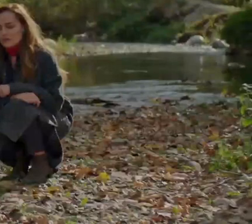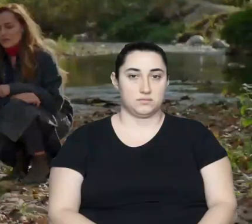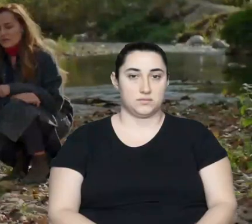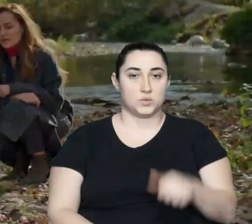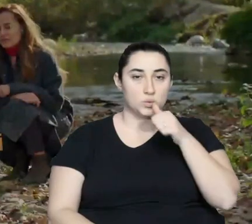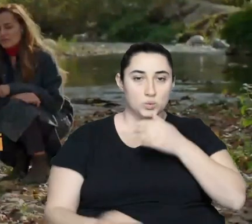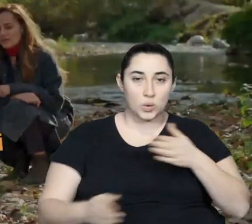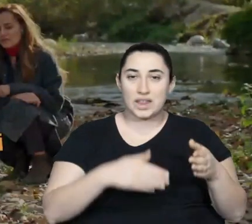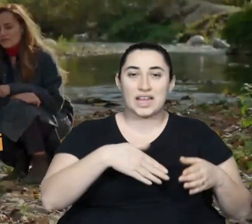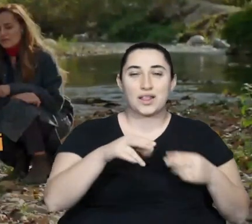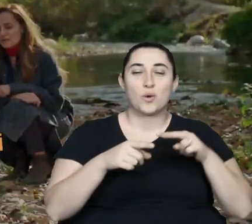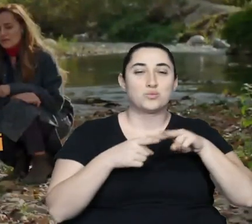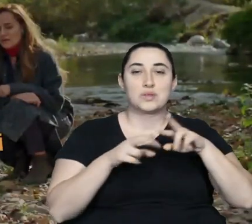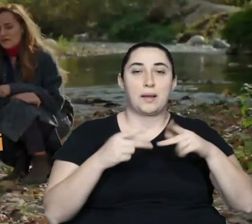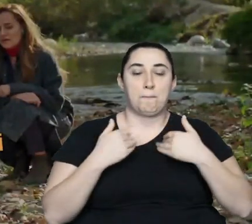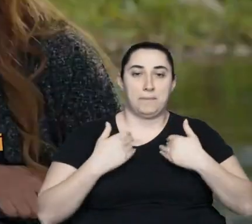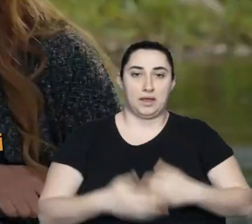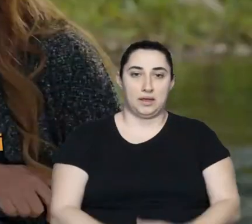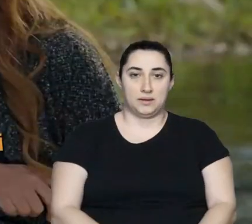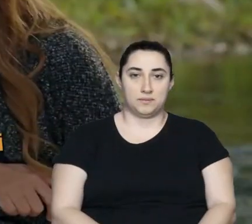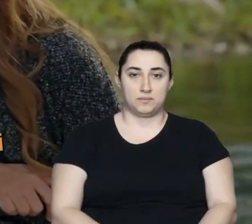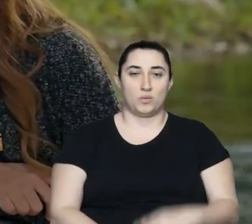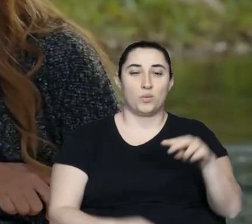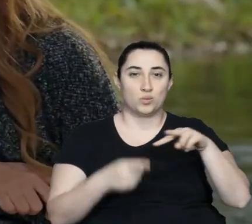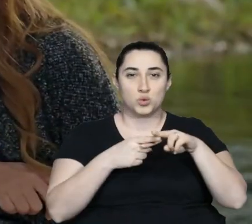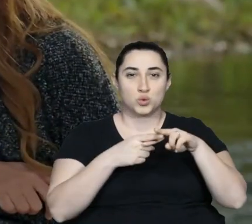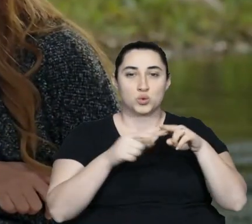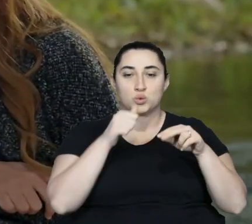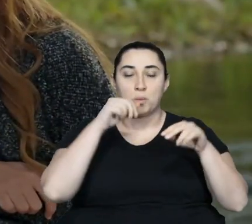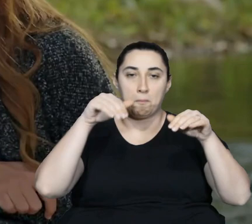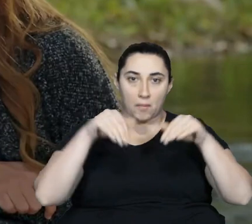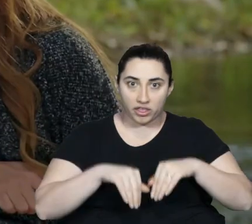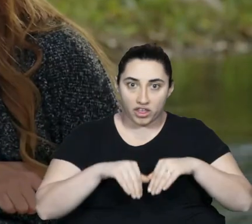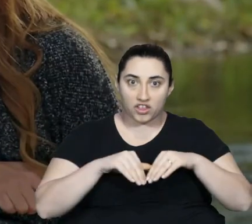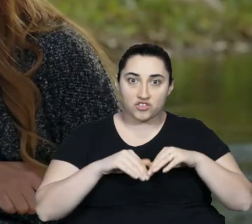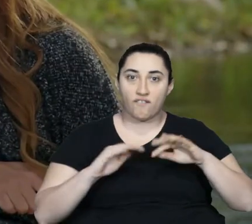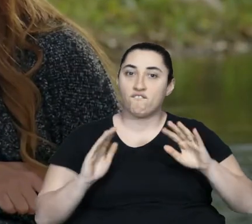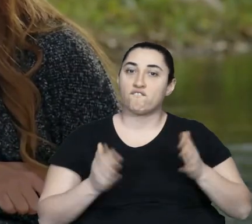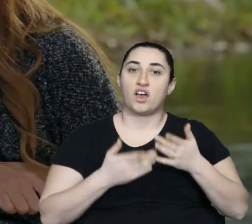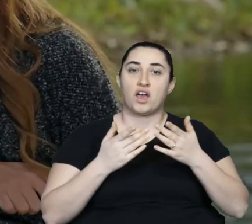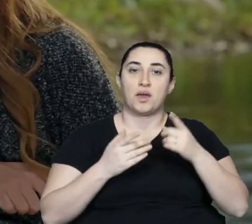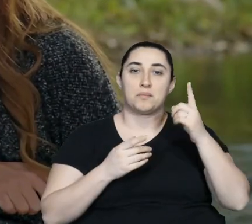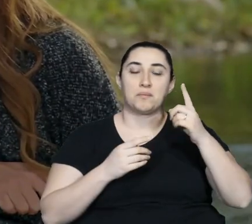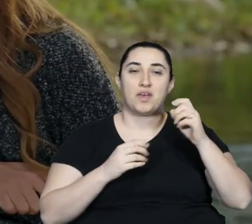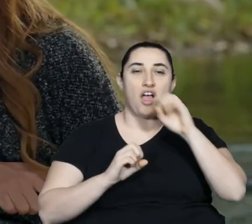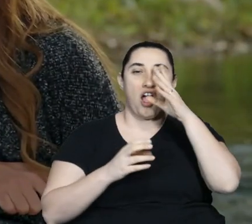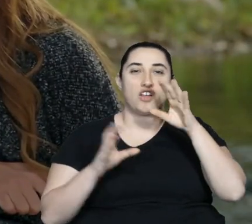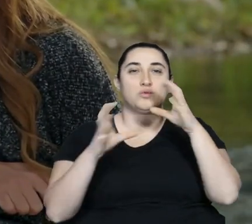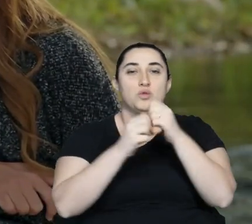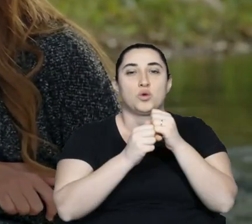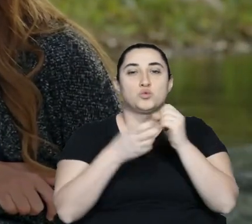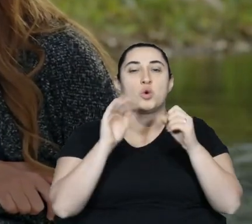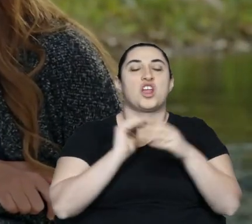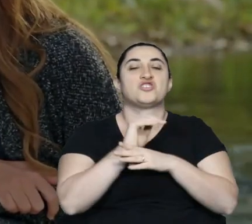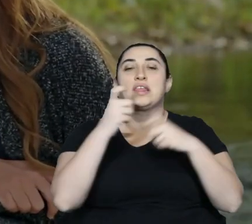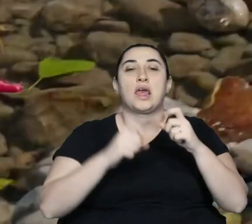Şu suda akıp giden muska gibiyim. Bu muska bile ya suya batacak, ya da bir dala sarılıp ondan sonra